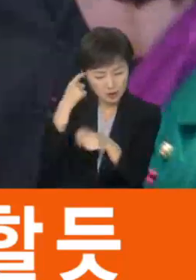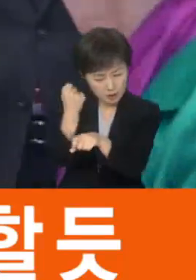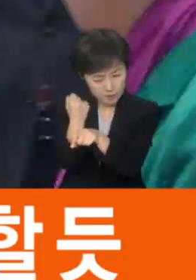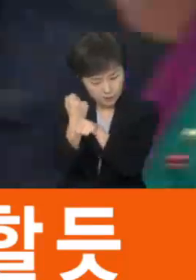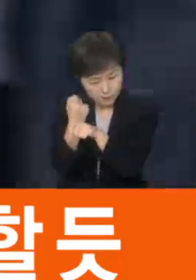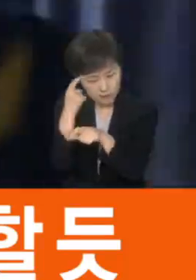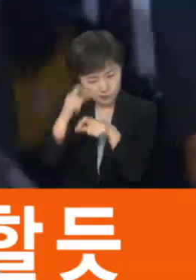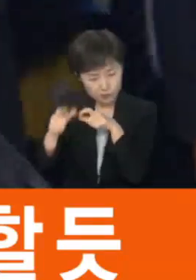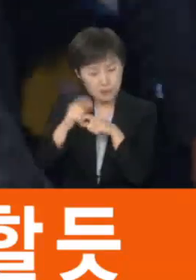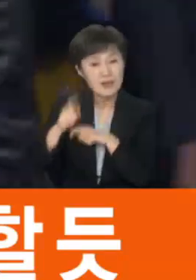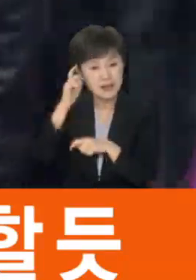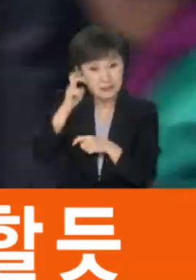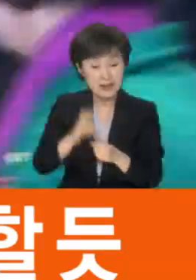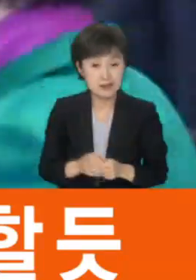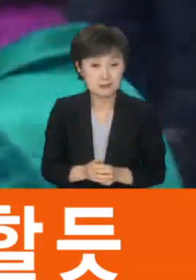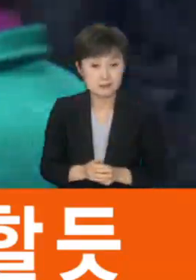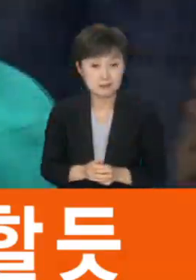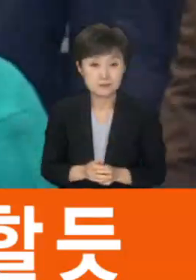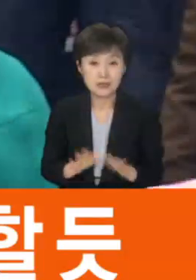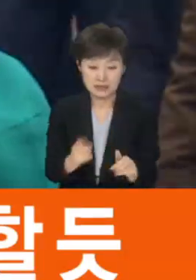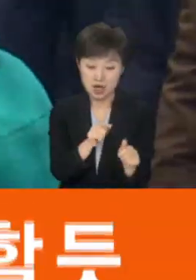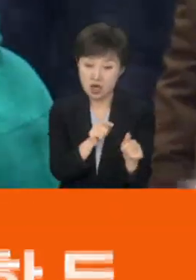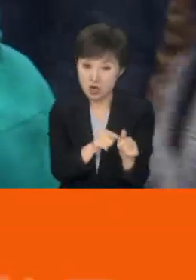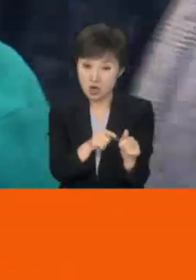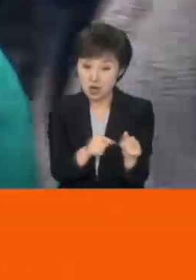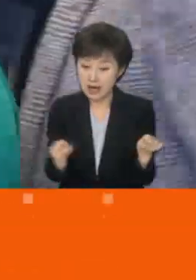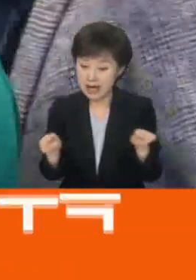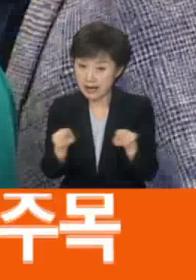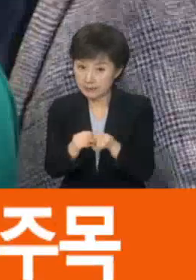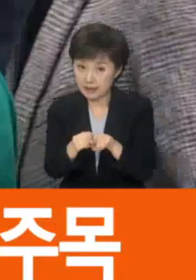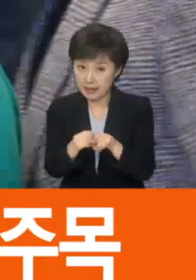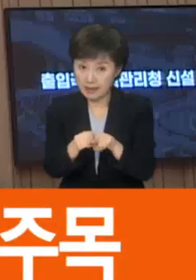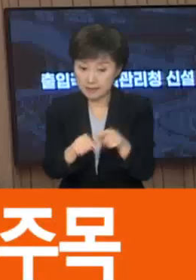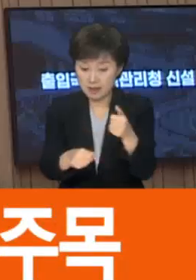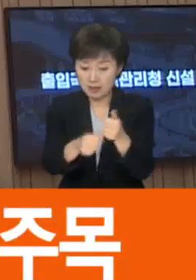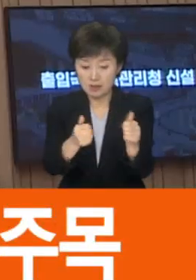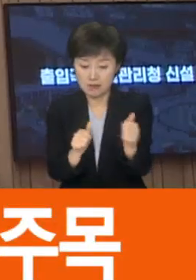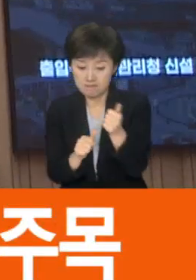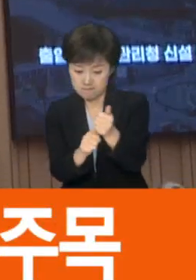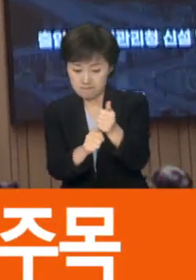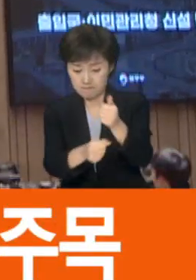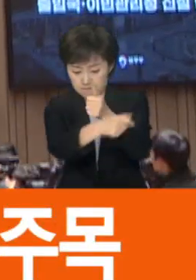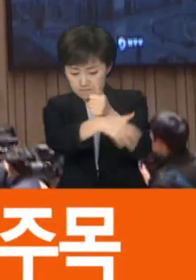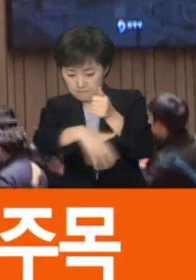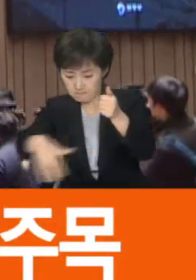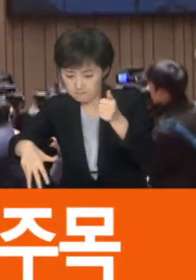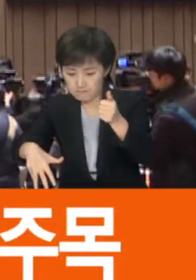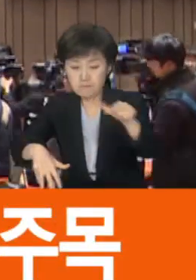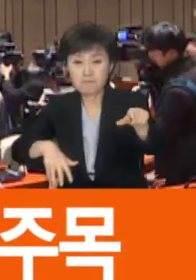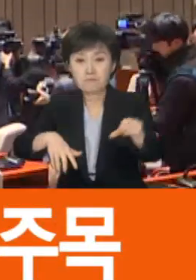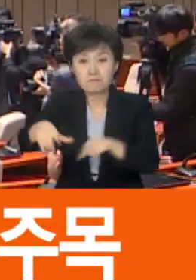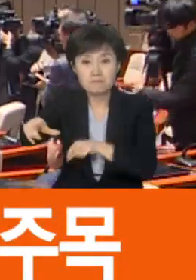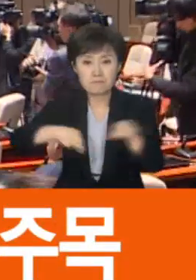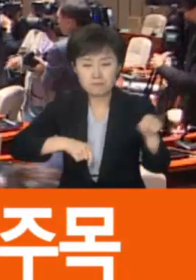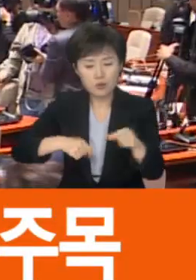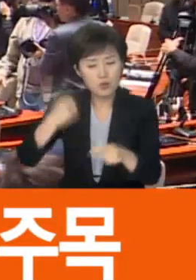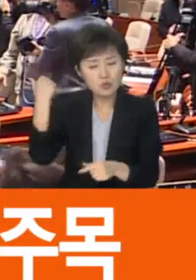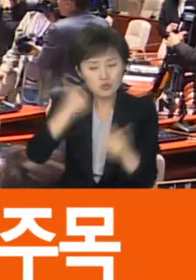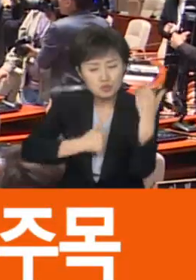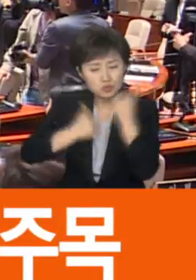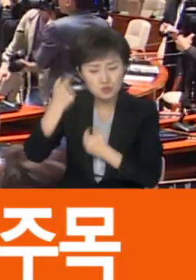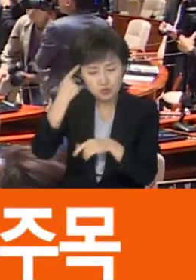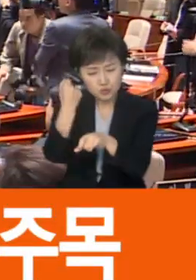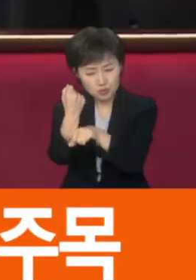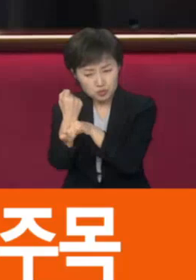숙고의 시간을 가질 전망인데요. 특히 한 전 장관과 함께 총선 밑그림을 그리며 당을 이끌어갈 비대위원 구성원을